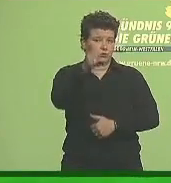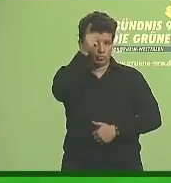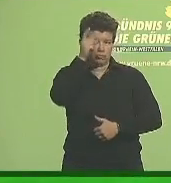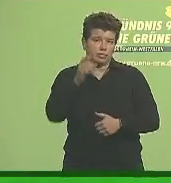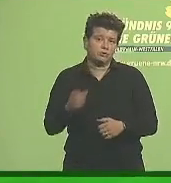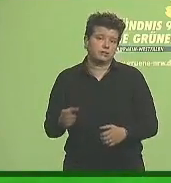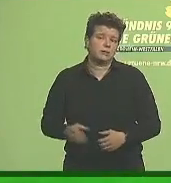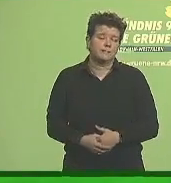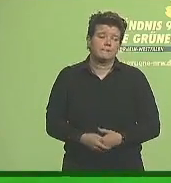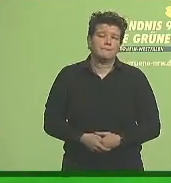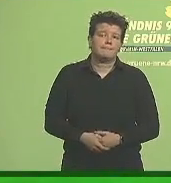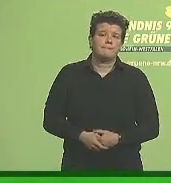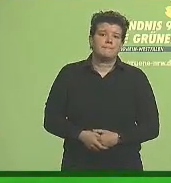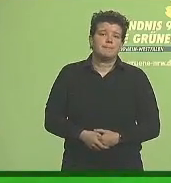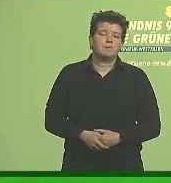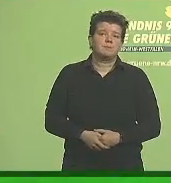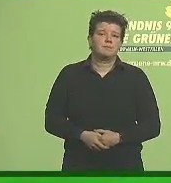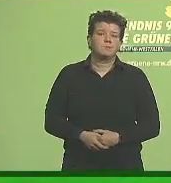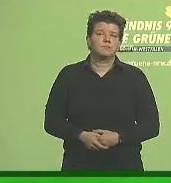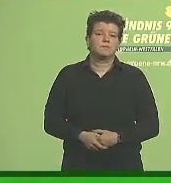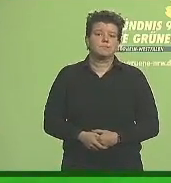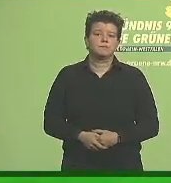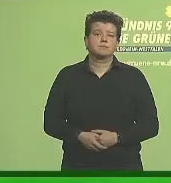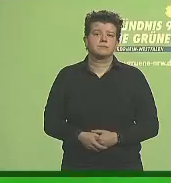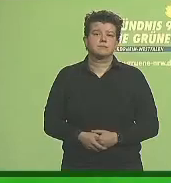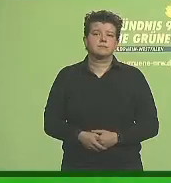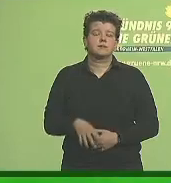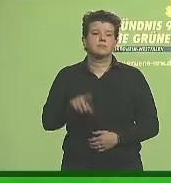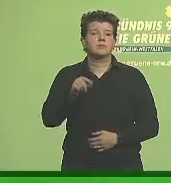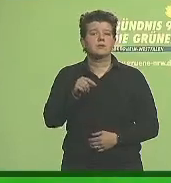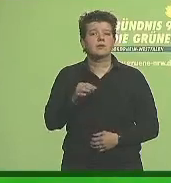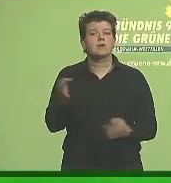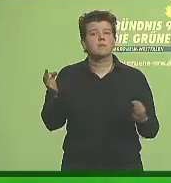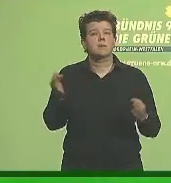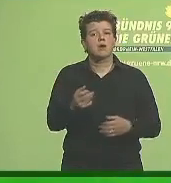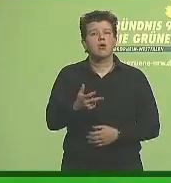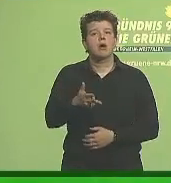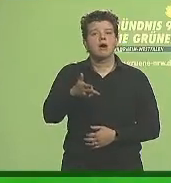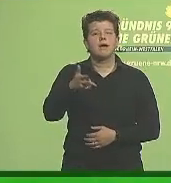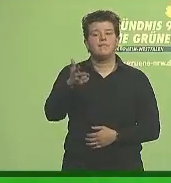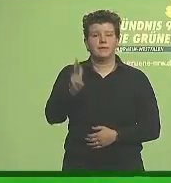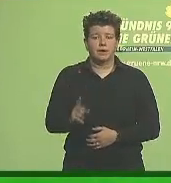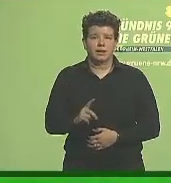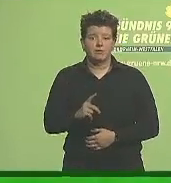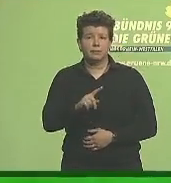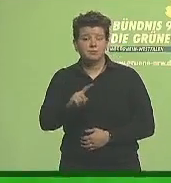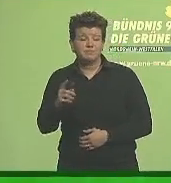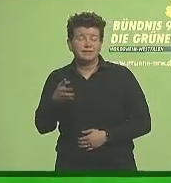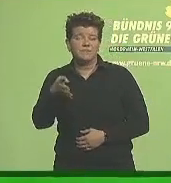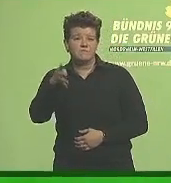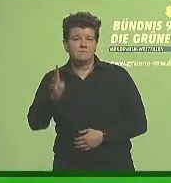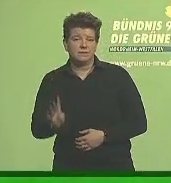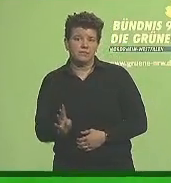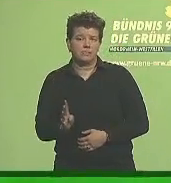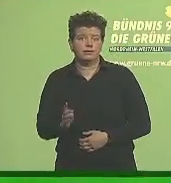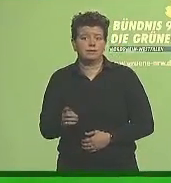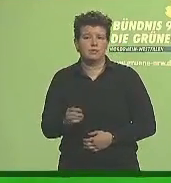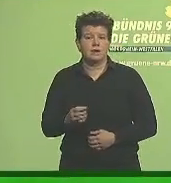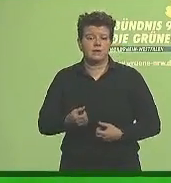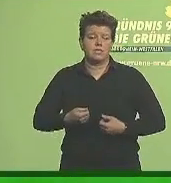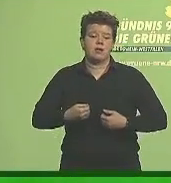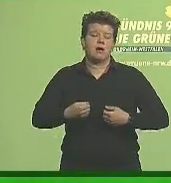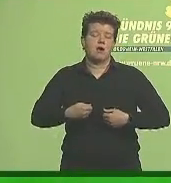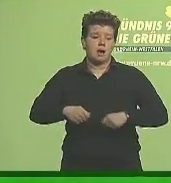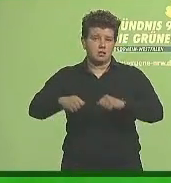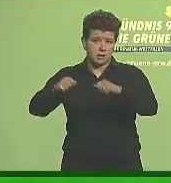Jahr im Zubau kommen dazu. Wir bräuchten 300 bis 400 Anlagen im Jahr, um das Ziel 2020 zu erreichen. Deshalb müssen